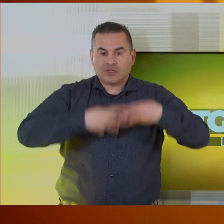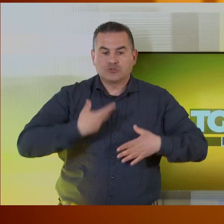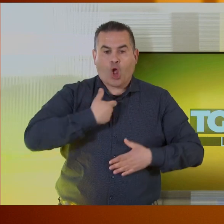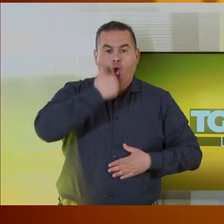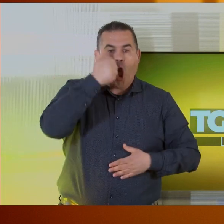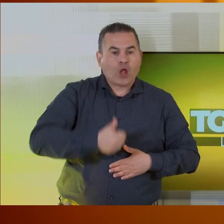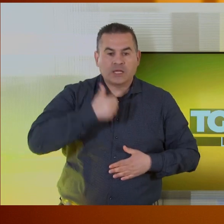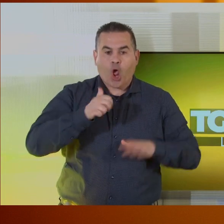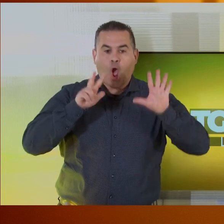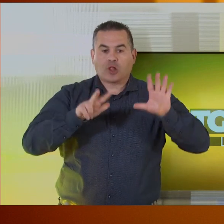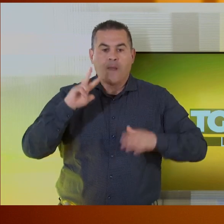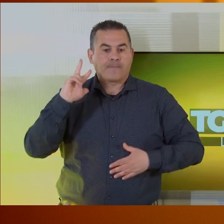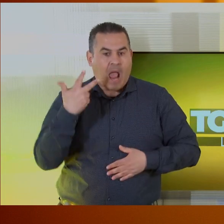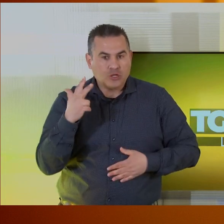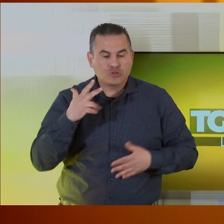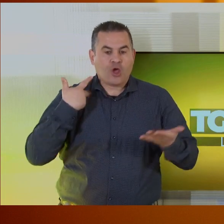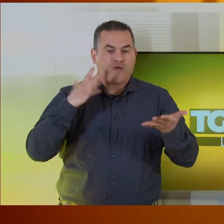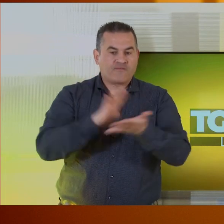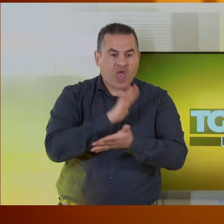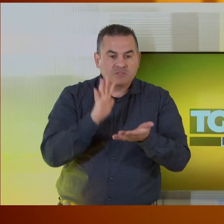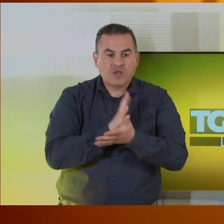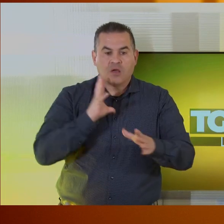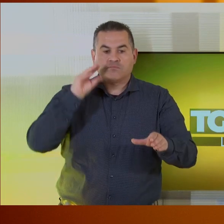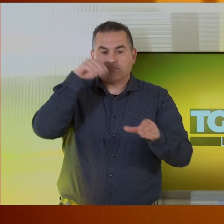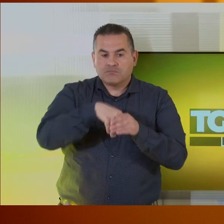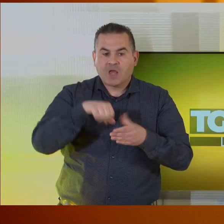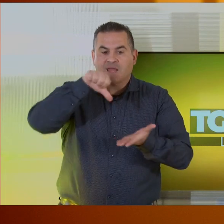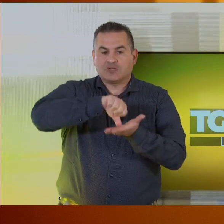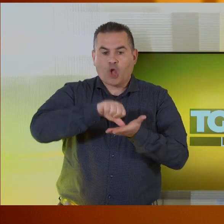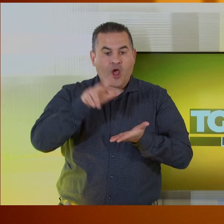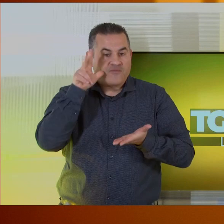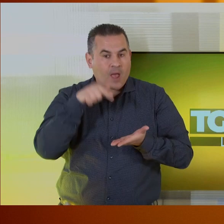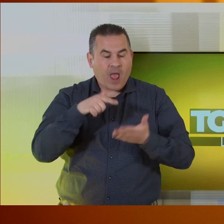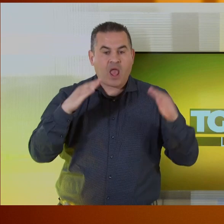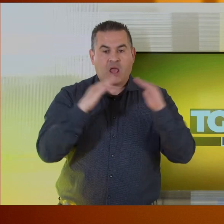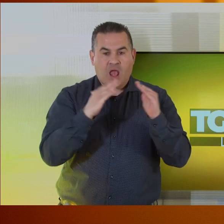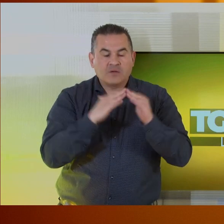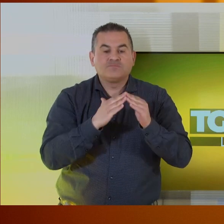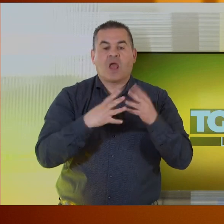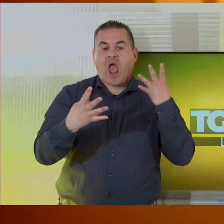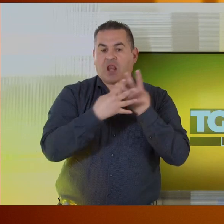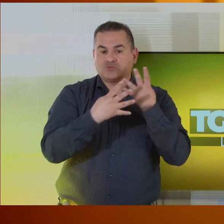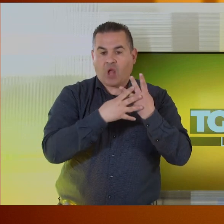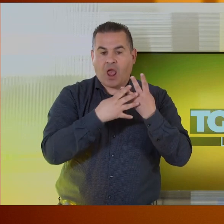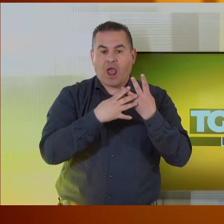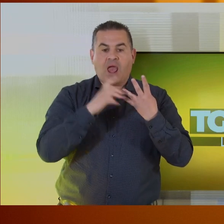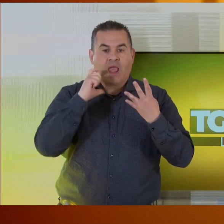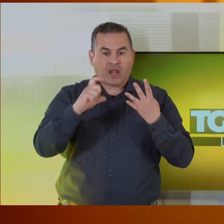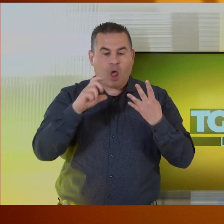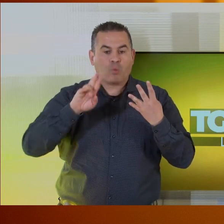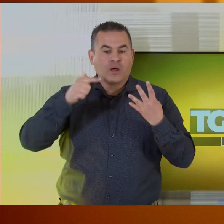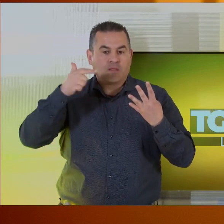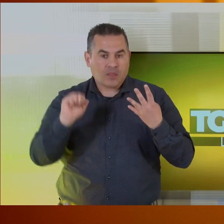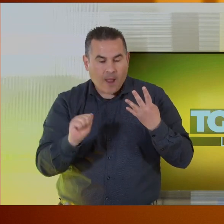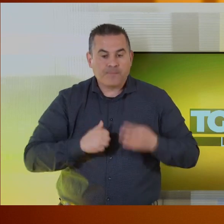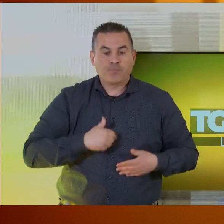concetti chiave, perché per ciascuna delle 8 donne detenute che hanno partecipato alla realizzazione dell'opera la parola oltre assume un significato